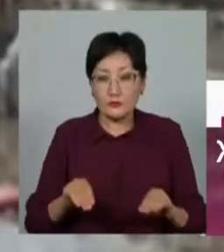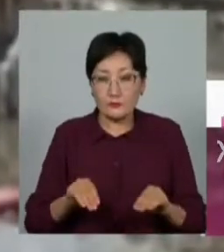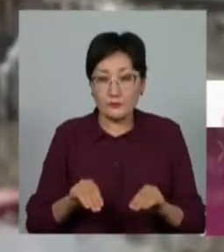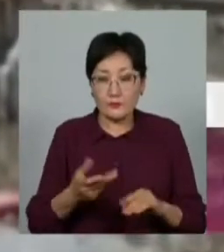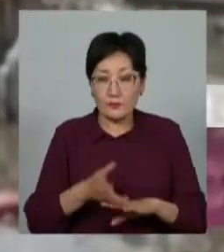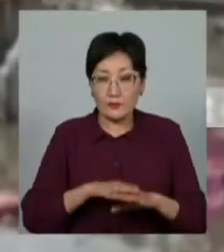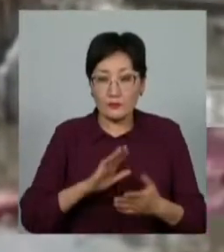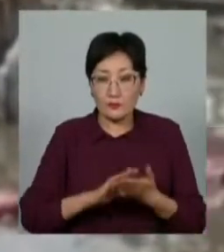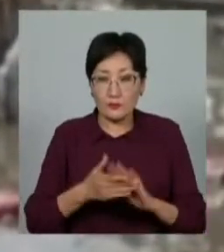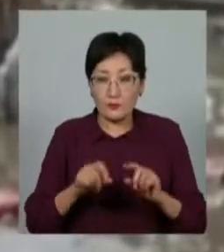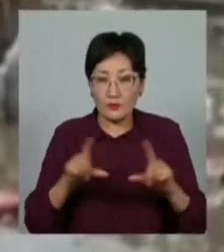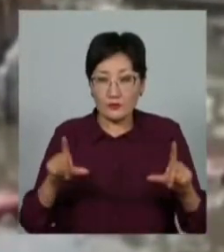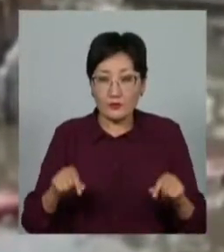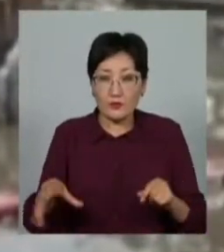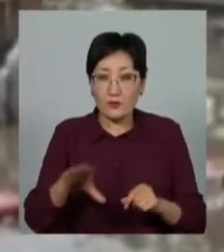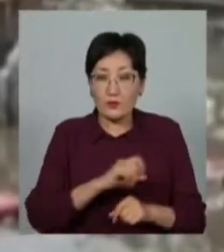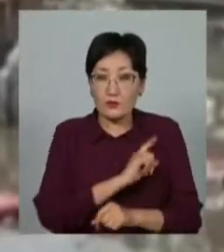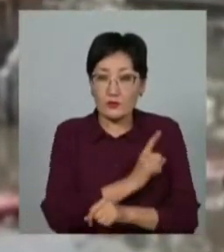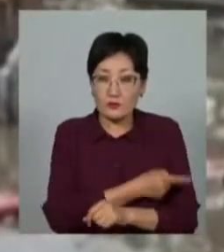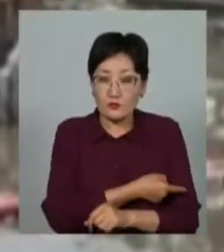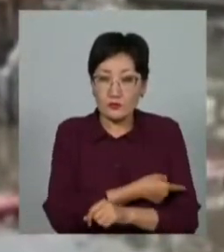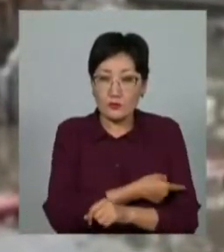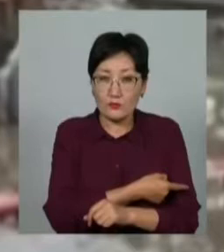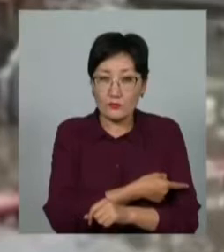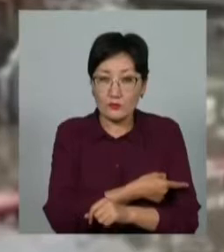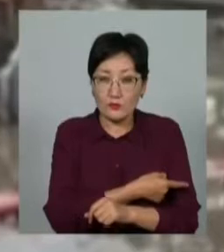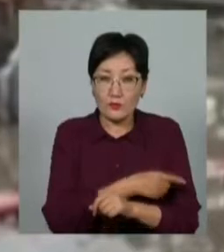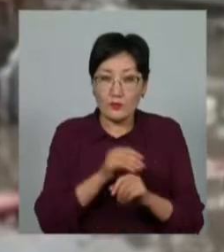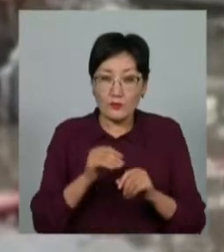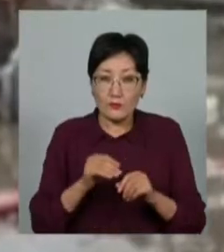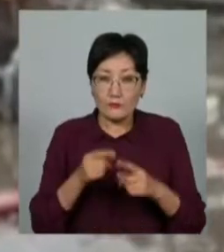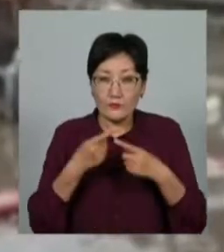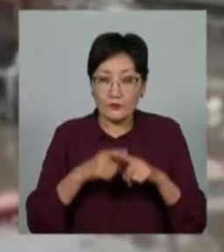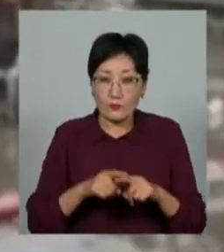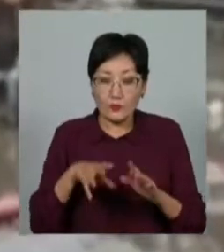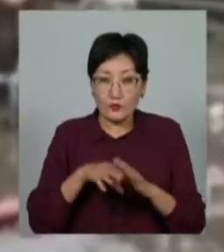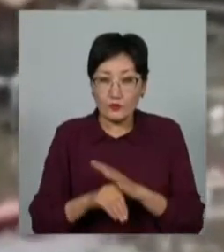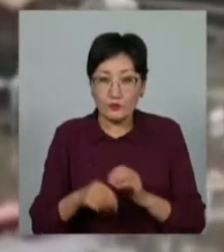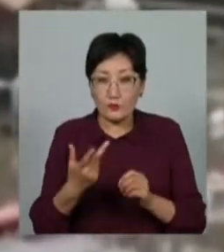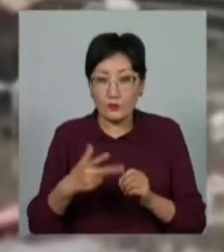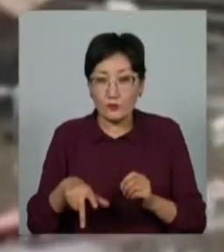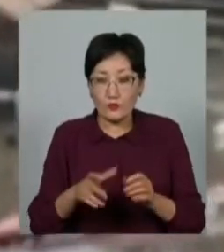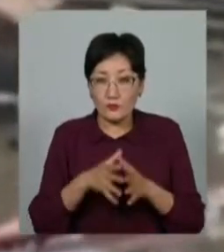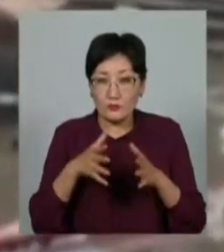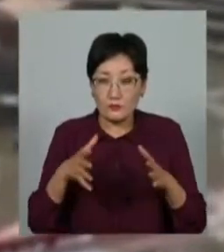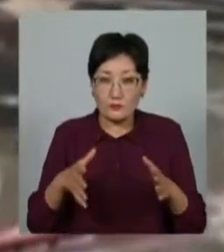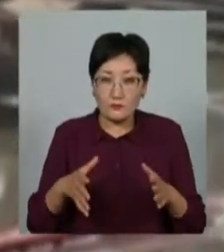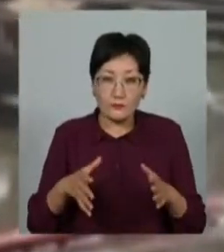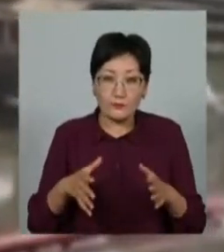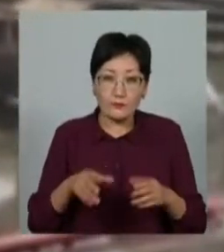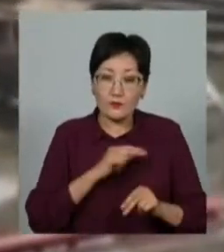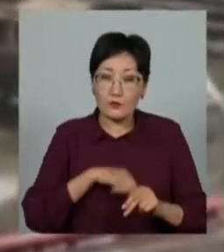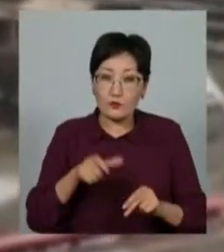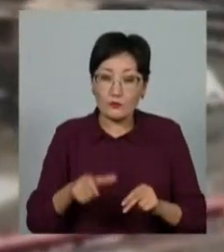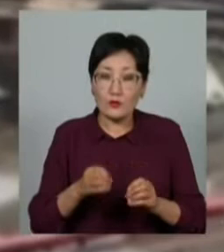төтенше жағдайлар департаментінің барлық күштері мен құралдары, оның ішінде 30-дан астам қызметкерлер